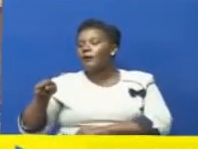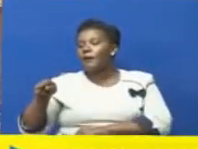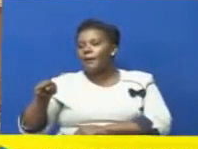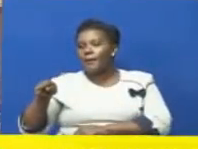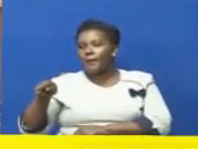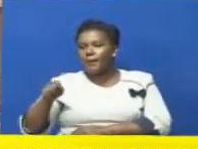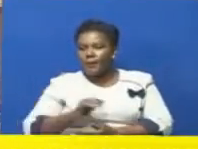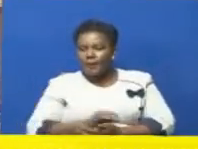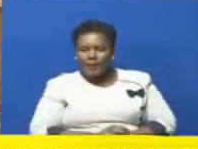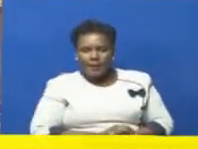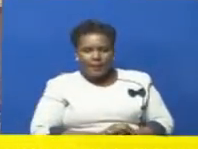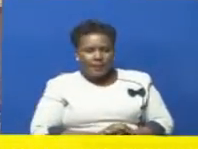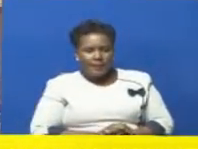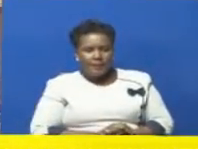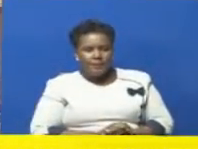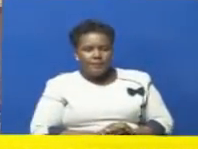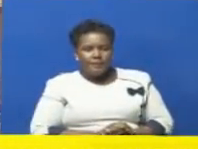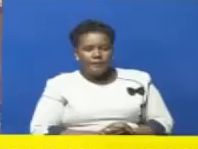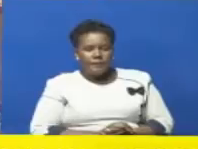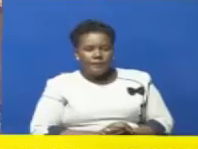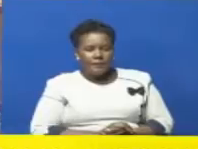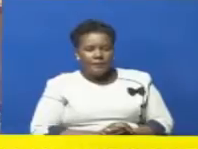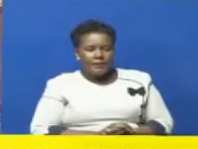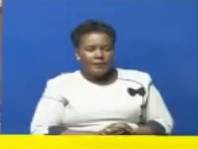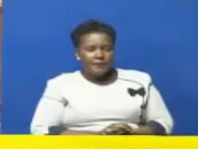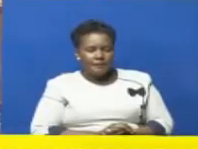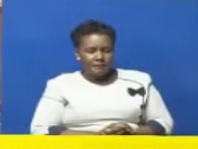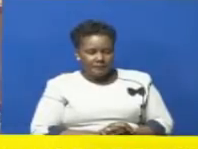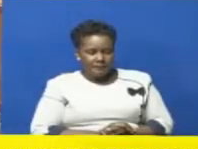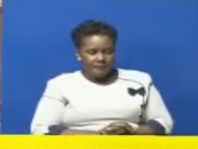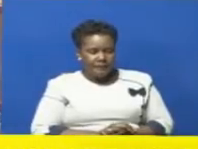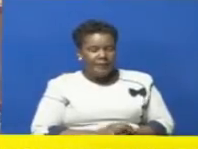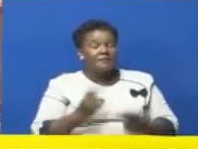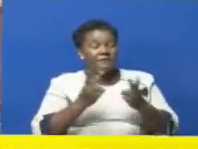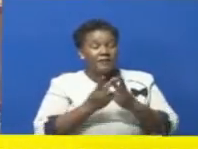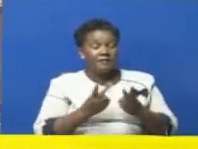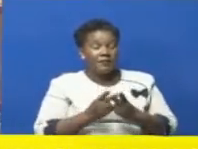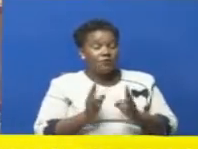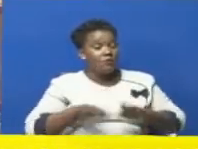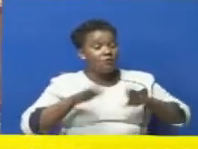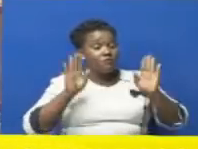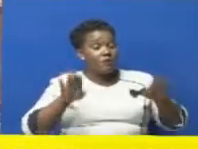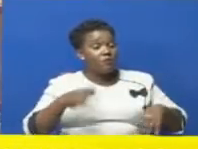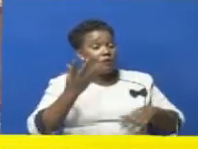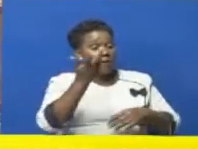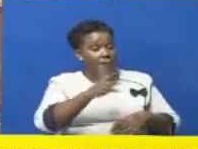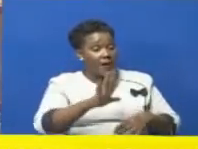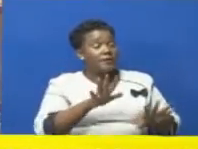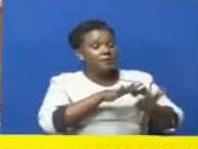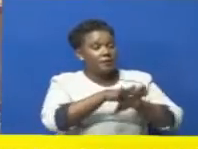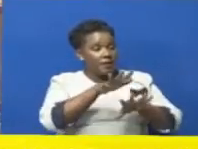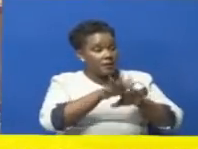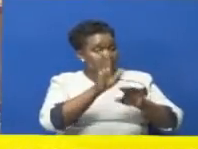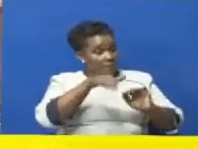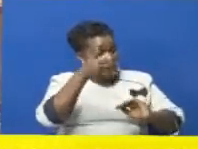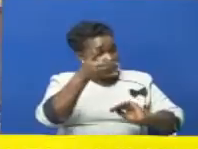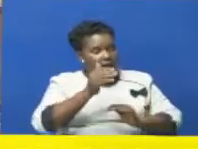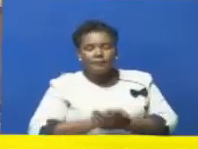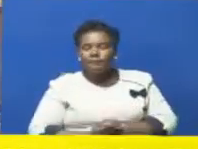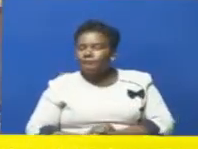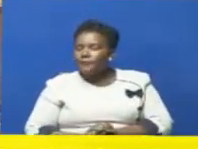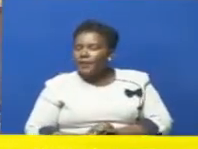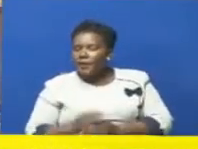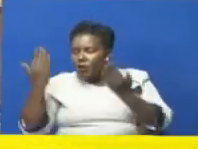anashusha mawe kweli kweli. Naam. Kuna hiyo mechi kombe la Magic Cup leo finali nitakuja kufahamisha hapo baadaye nani. Usiku wa UEFA